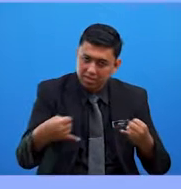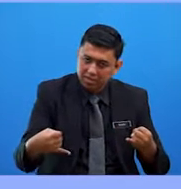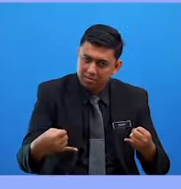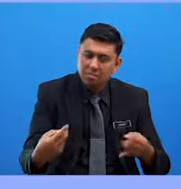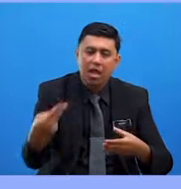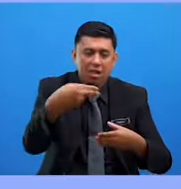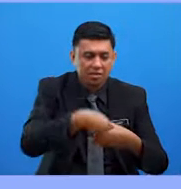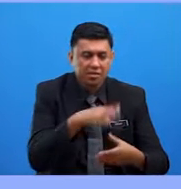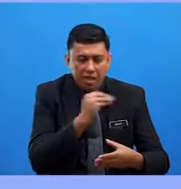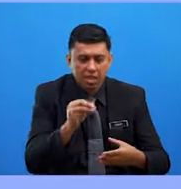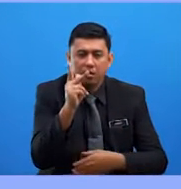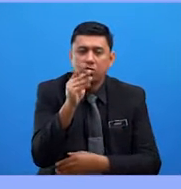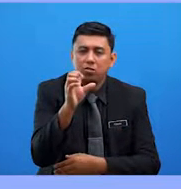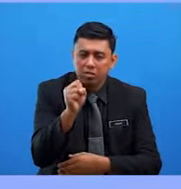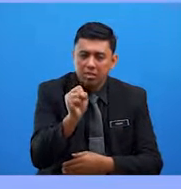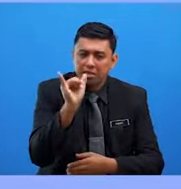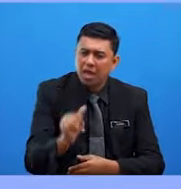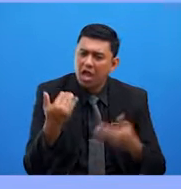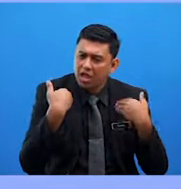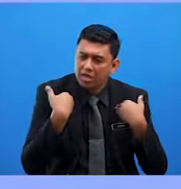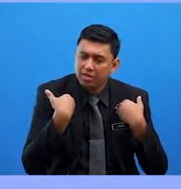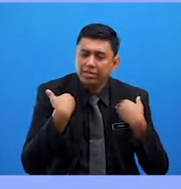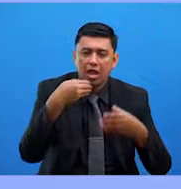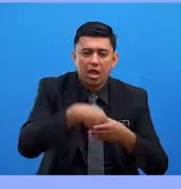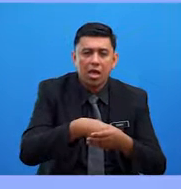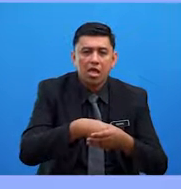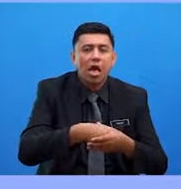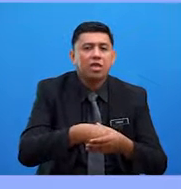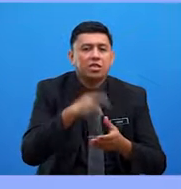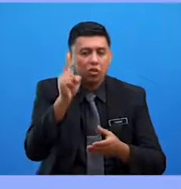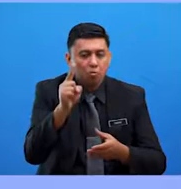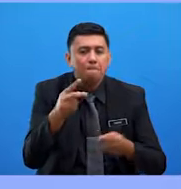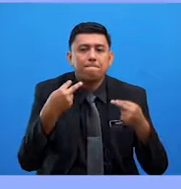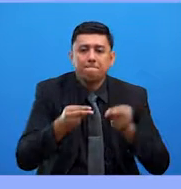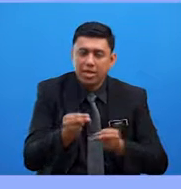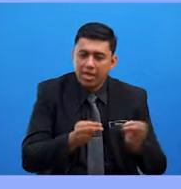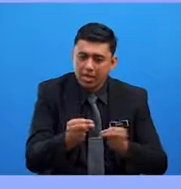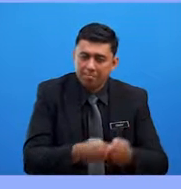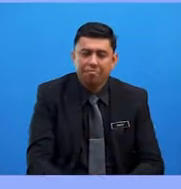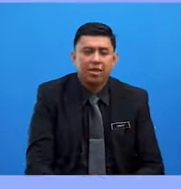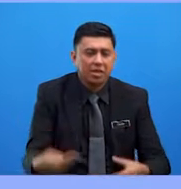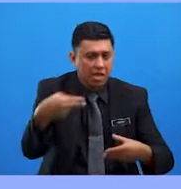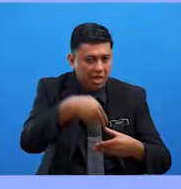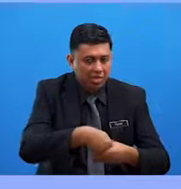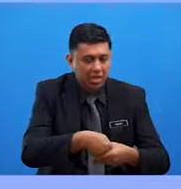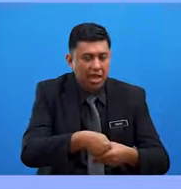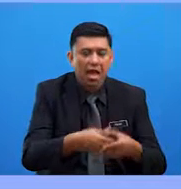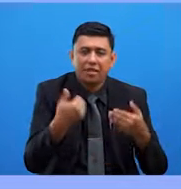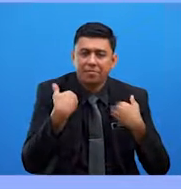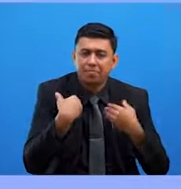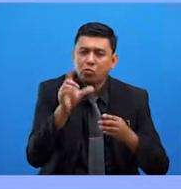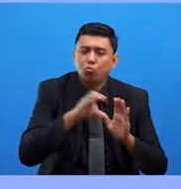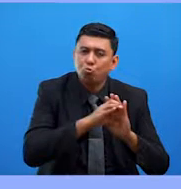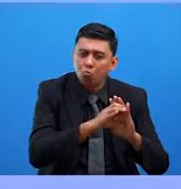dan jenis kos yang terlibat dalam sesebuah perniagaan. Jenis hasil terdiri daripada